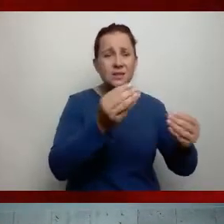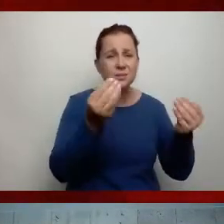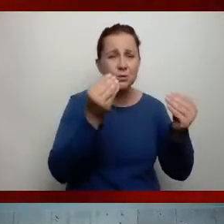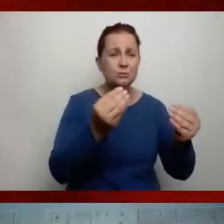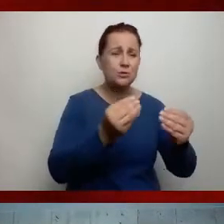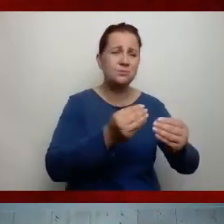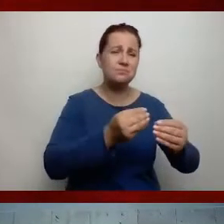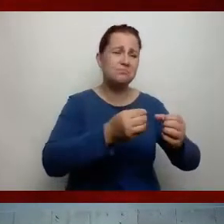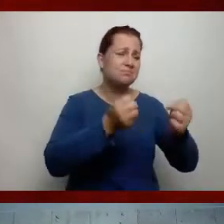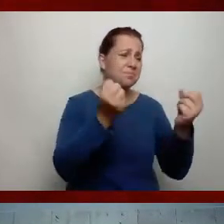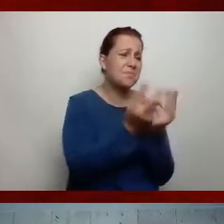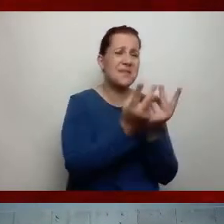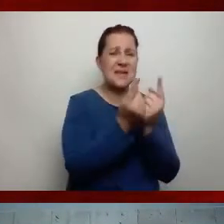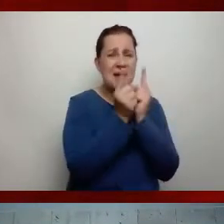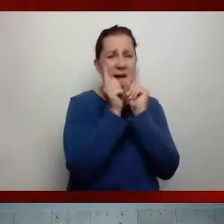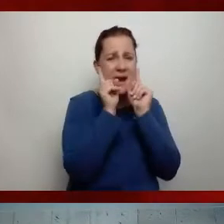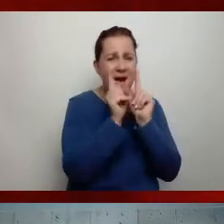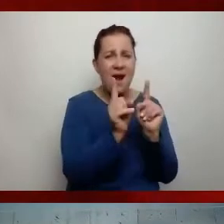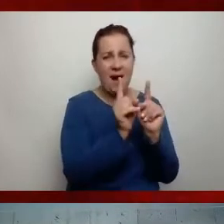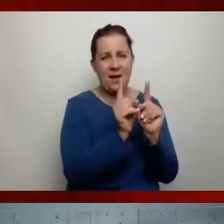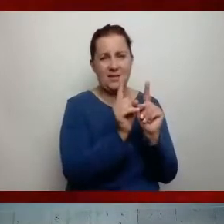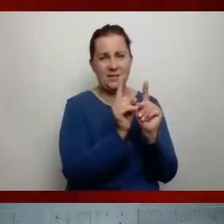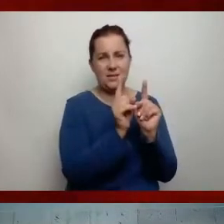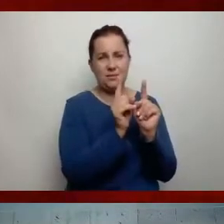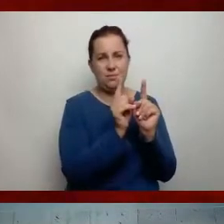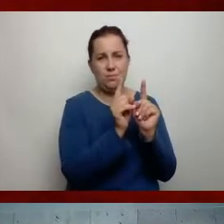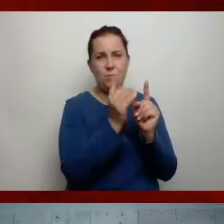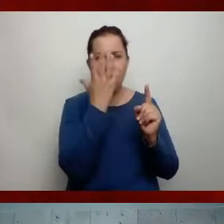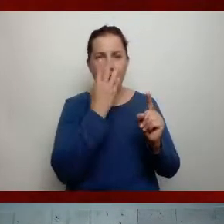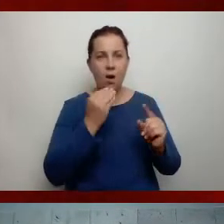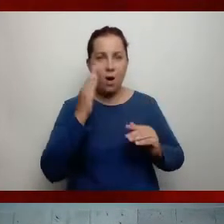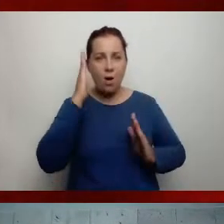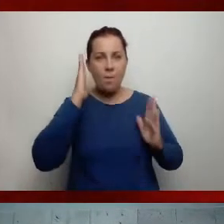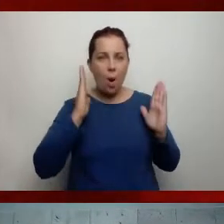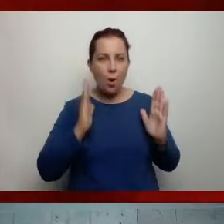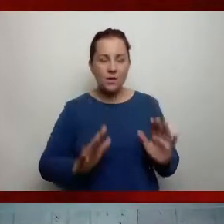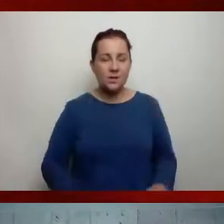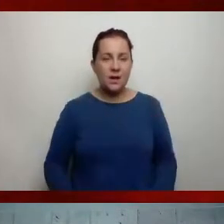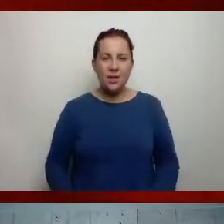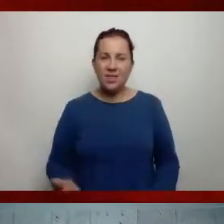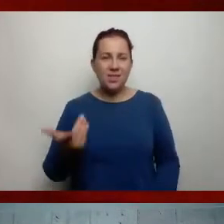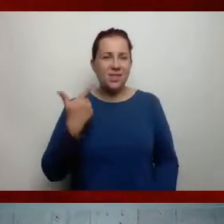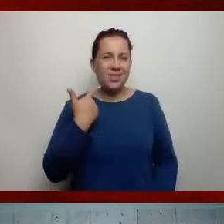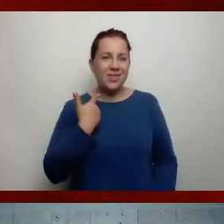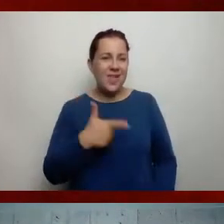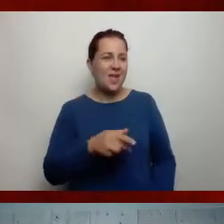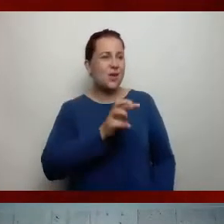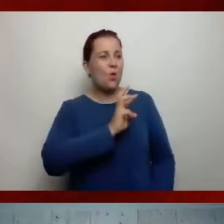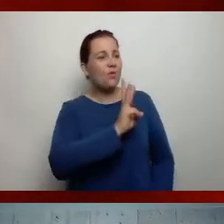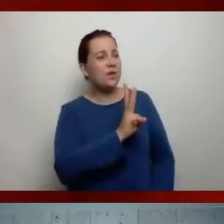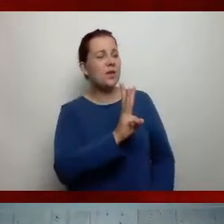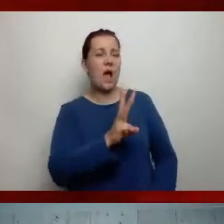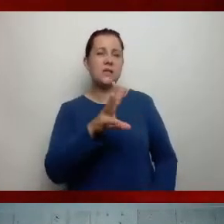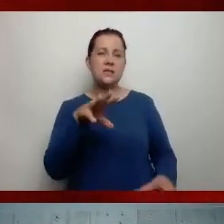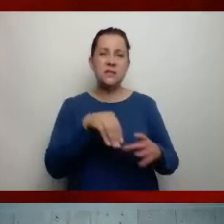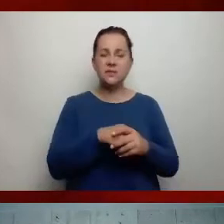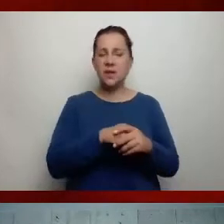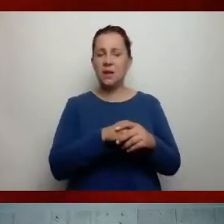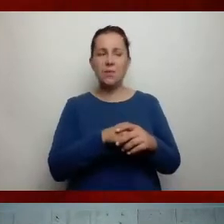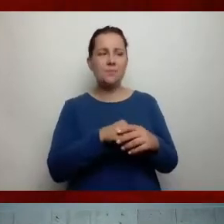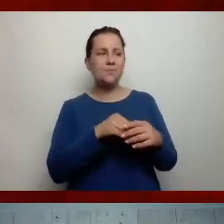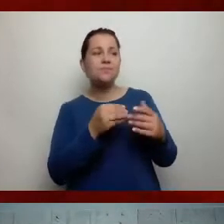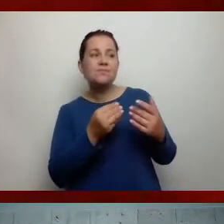realistyczne, czyli no jakby no nie chciał tego Witkacego z pazurem, tylko raczej tego